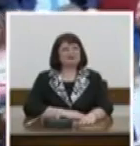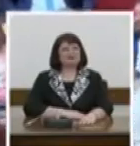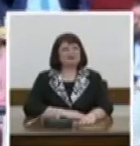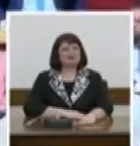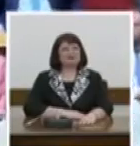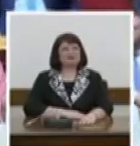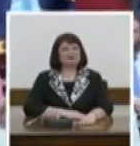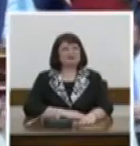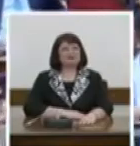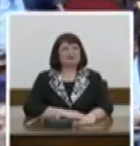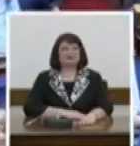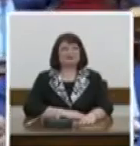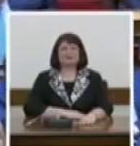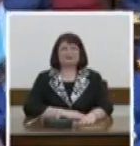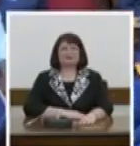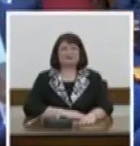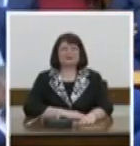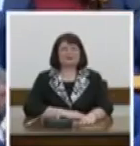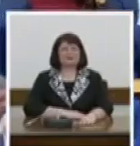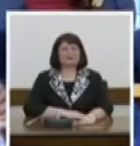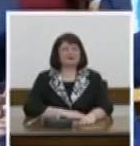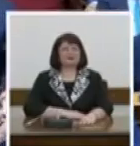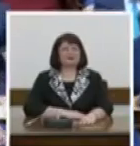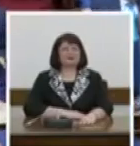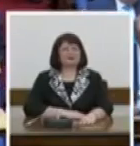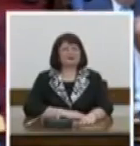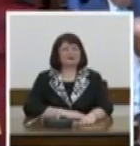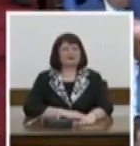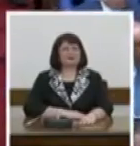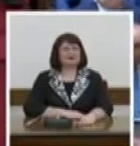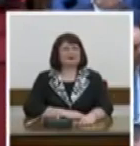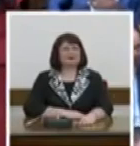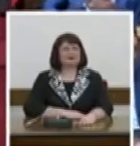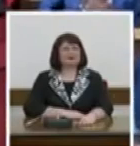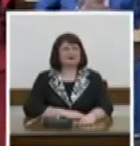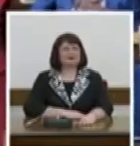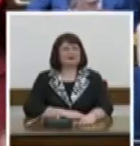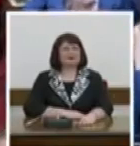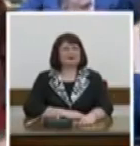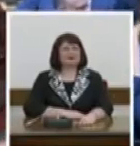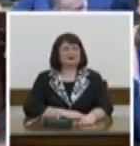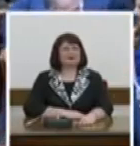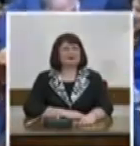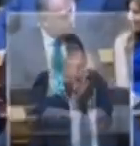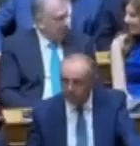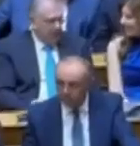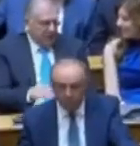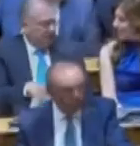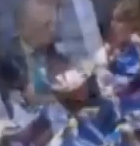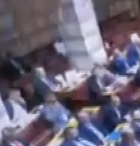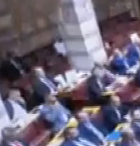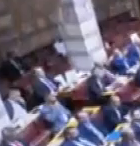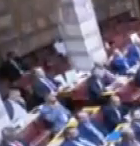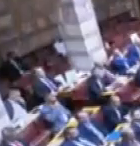κοινοβουλευτικής ομάδας Θανάση Θεοχαρόπουλο να λέει κατά την έναρξη της διαδικασίας. Πρόεδρε Αλέξη Τσίπρα, σε ευχαριστούμε για όλα. Και τα μέλη